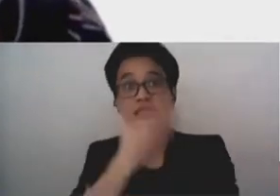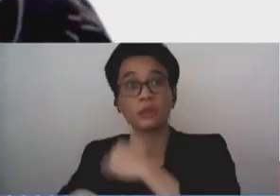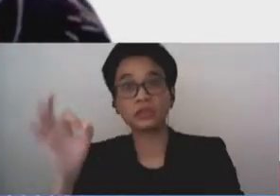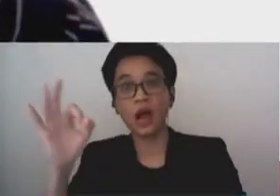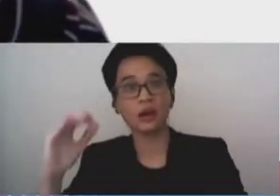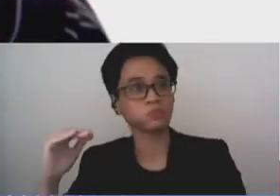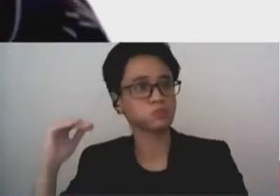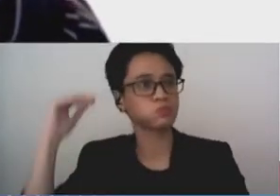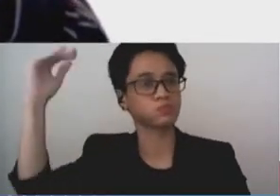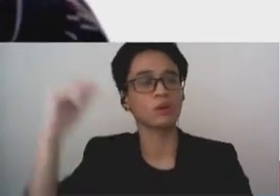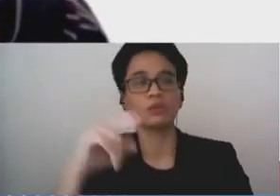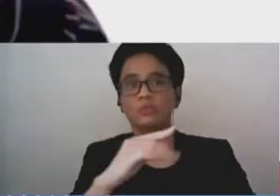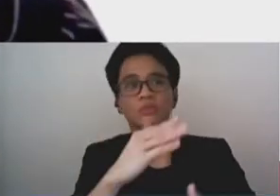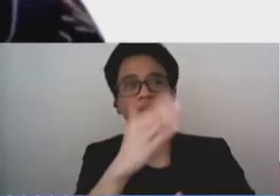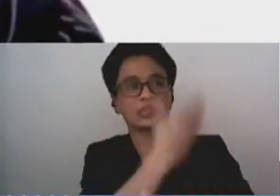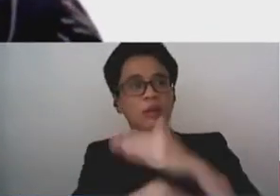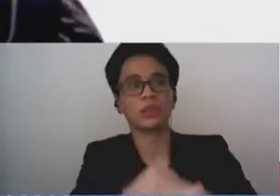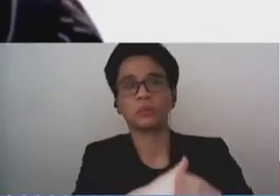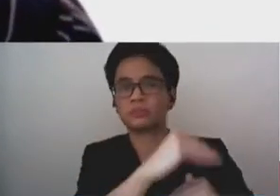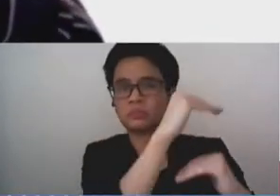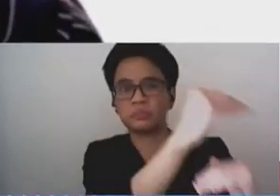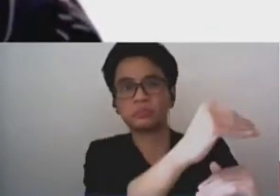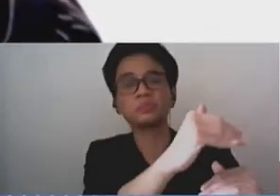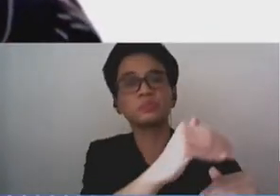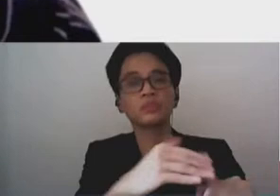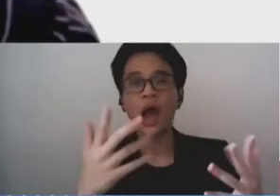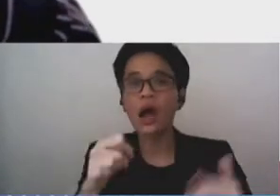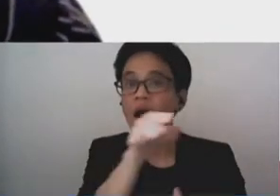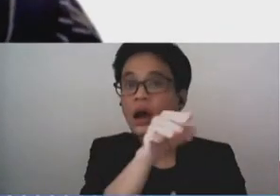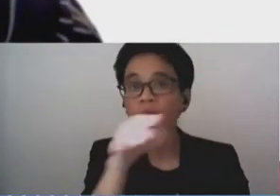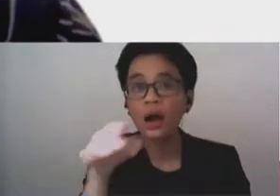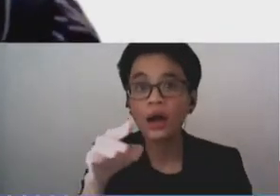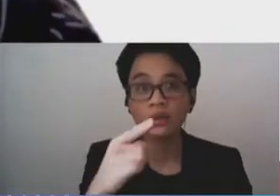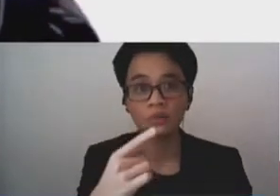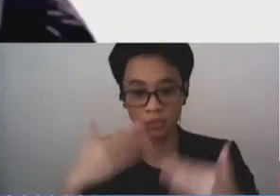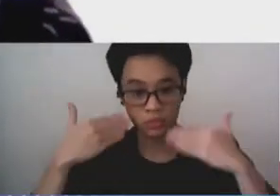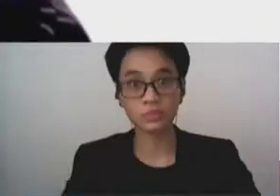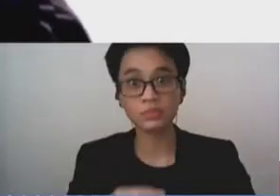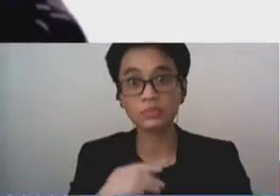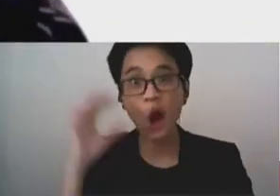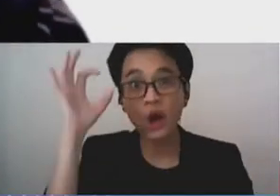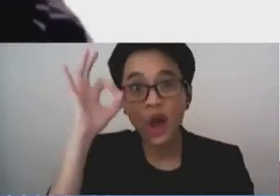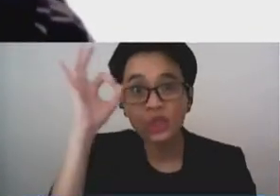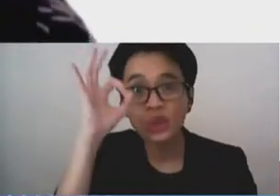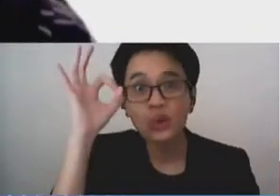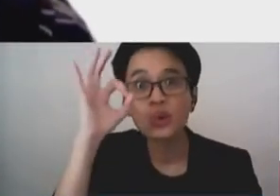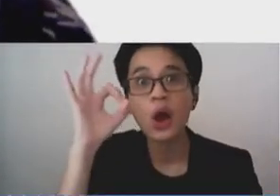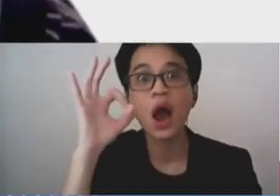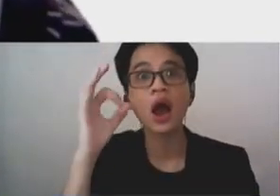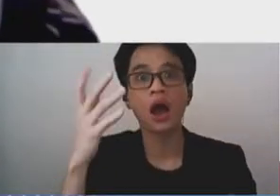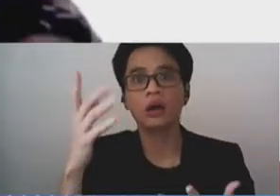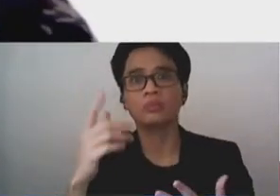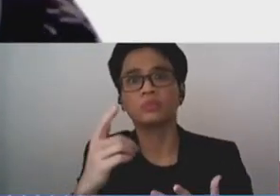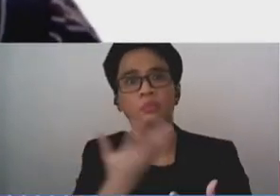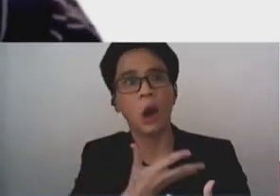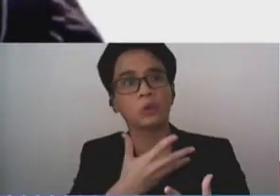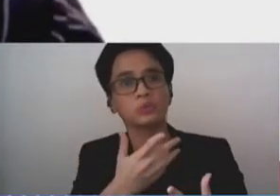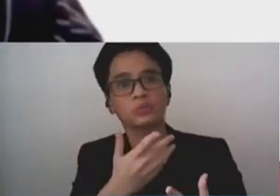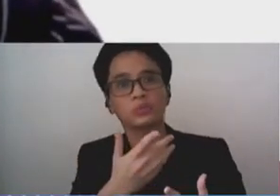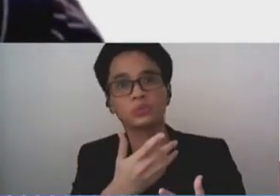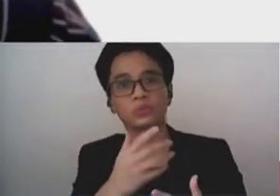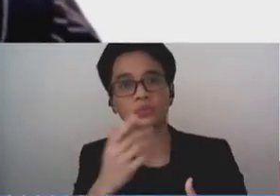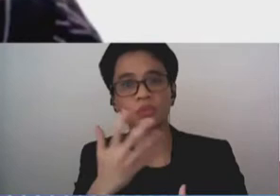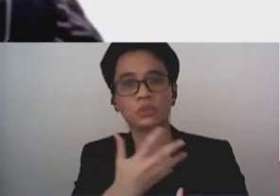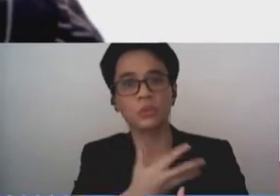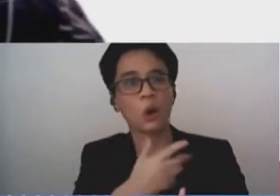saya pengen tahu dari bagaimana kemudian cara ibu sebagai orang tua kemudian menanggapi perihal isu membentukkan minat dan bakat kepada orang lain, kepada anak